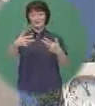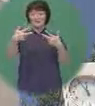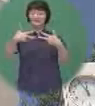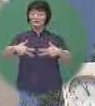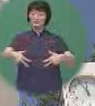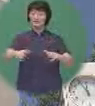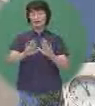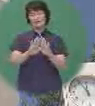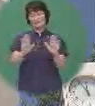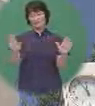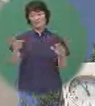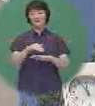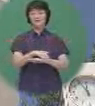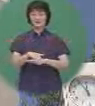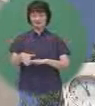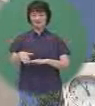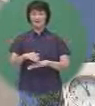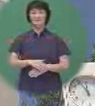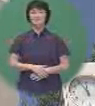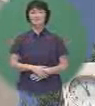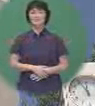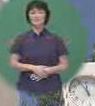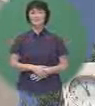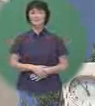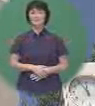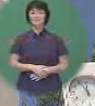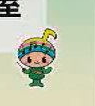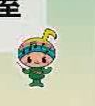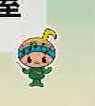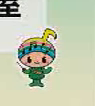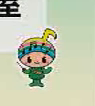システムが公開されます。